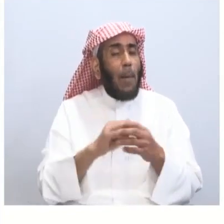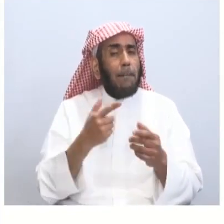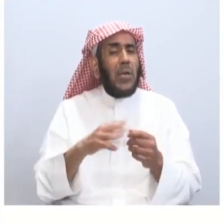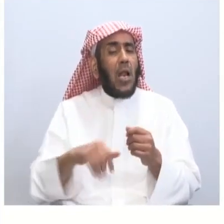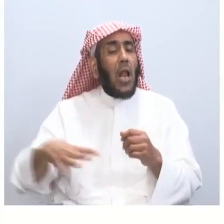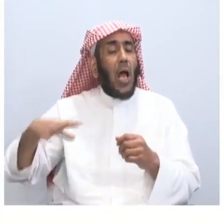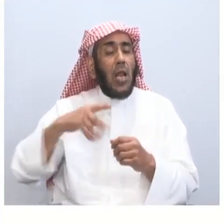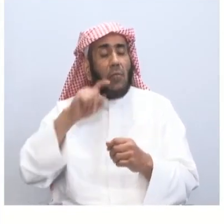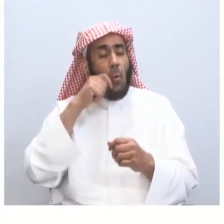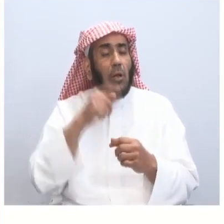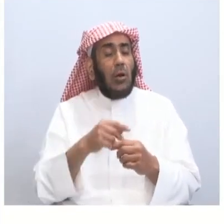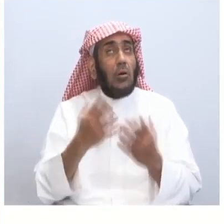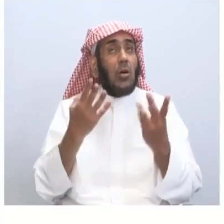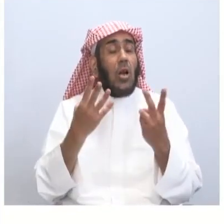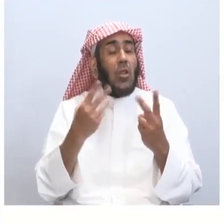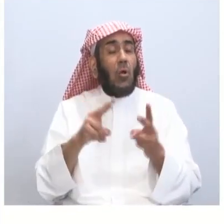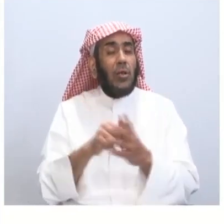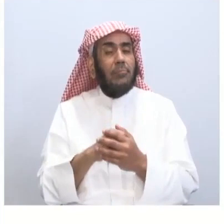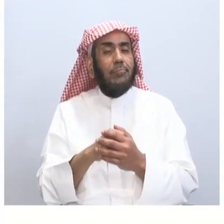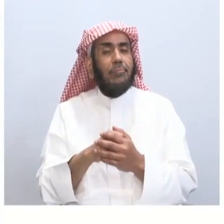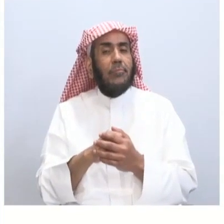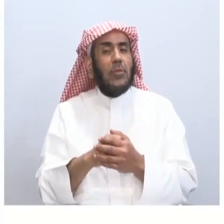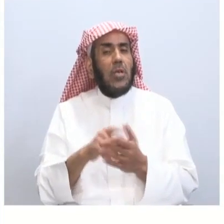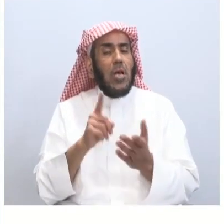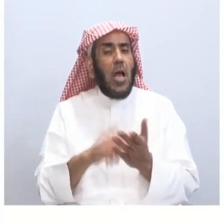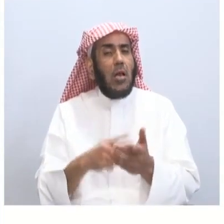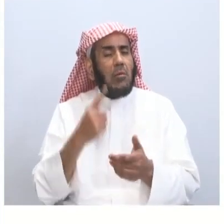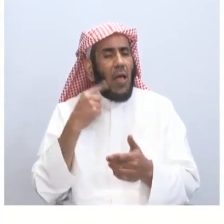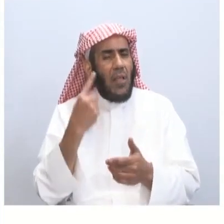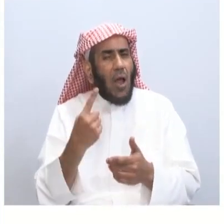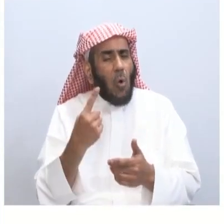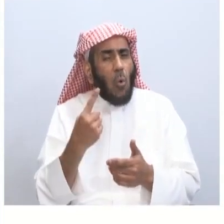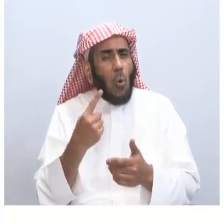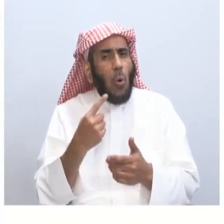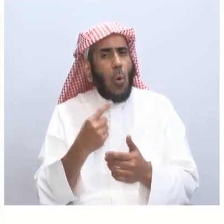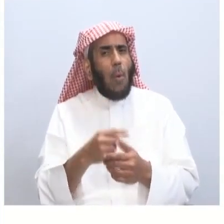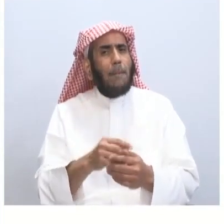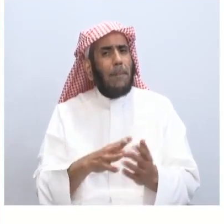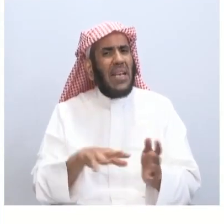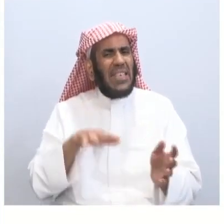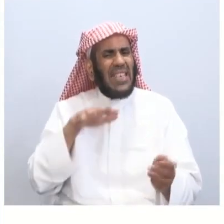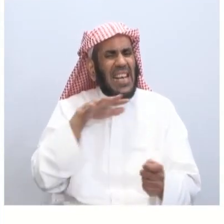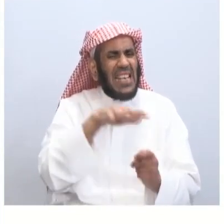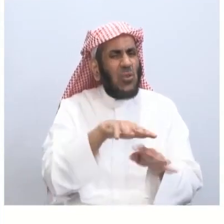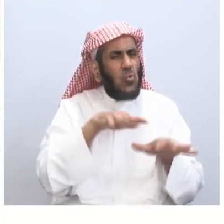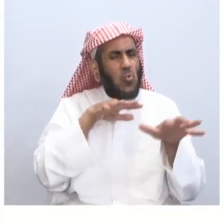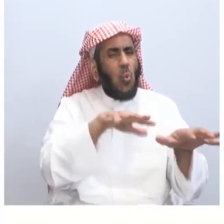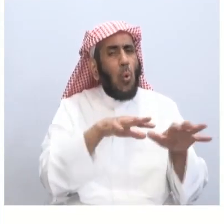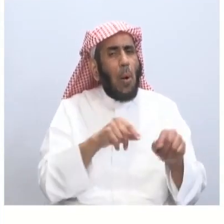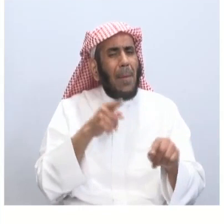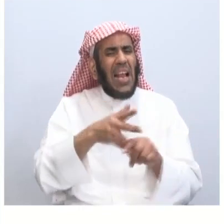الخليفه عمر بن الخطاب رضي الله عنه ان ياذن له بغزو بلاد الروم